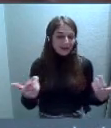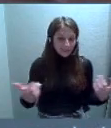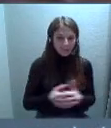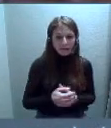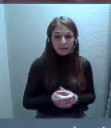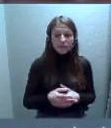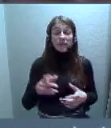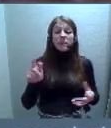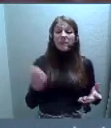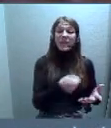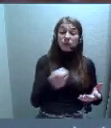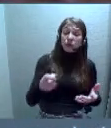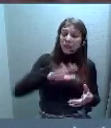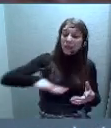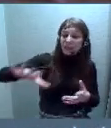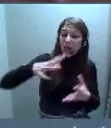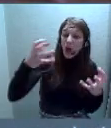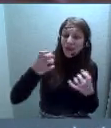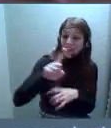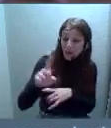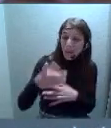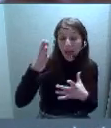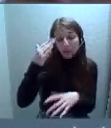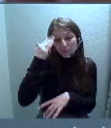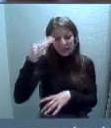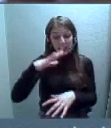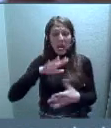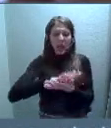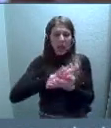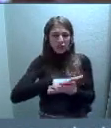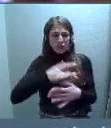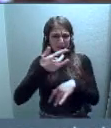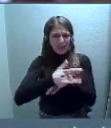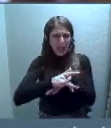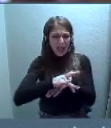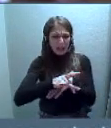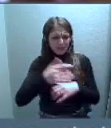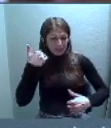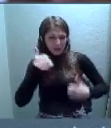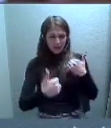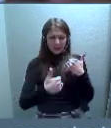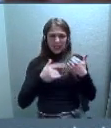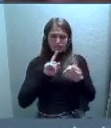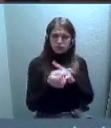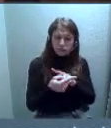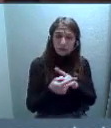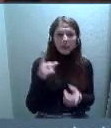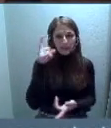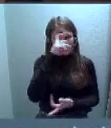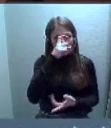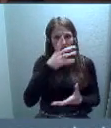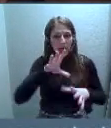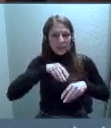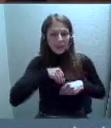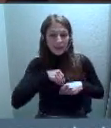personne ne le souhaite, mais rentrer tard dans le handicap, c'est parfois très très difficile. Et il faut beaucoup